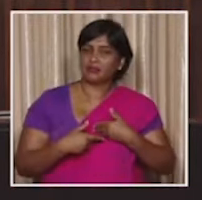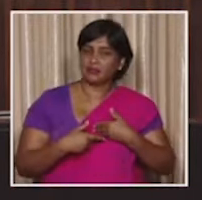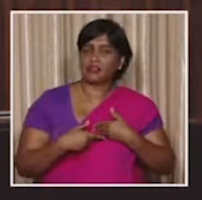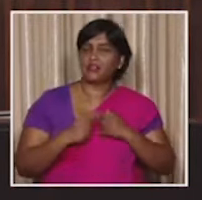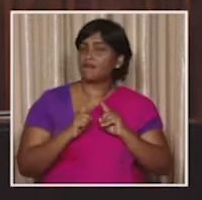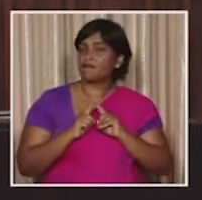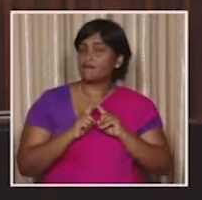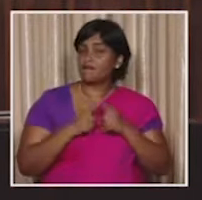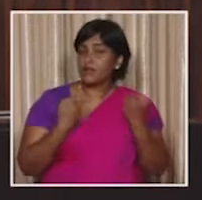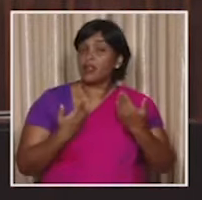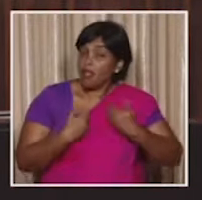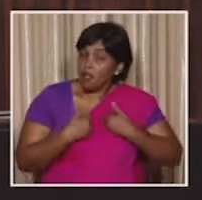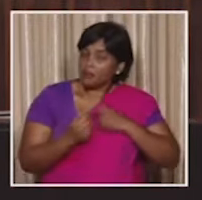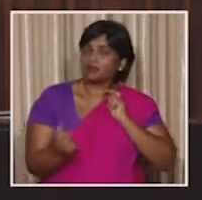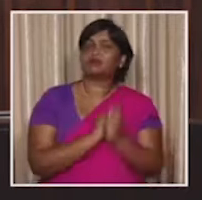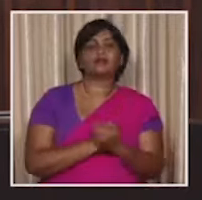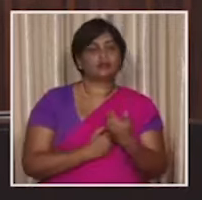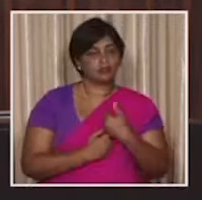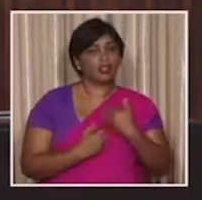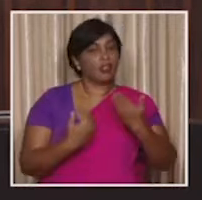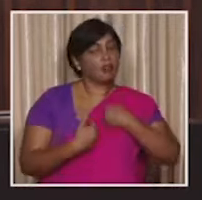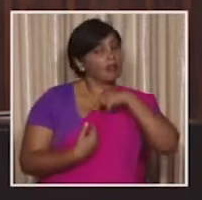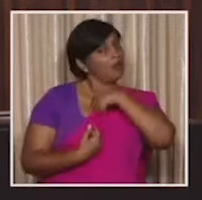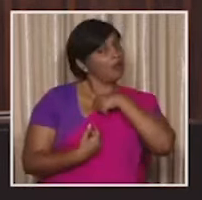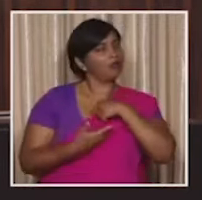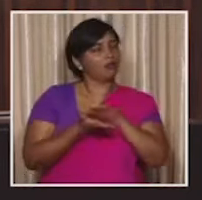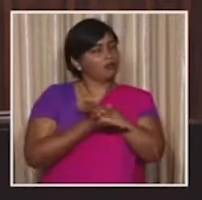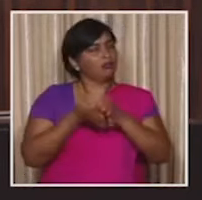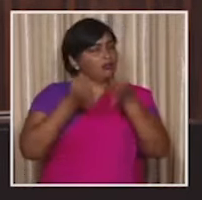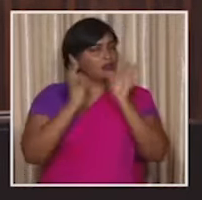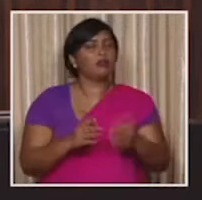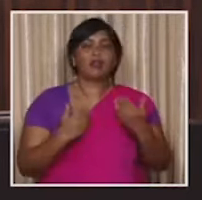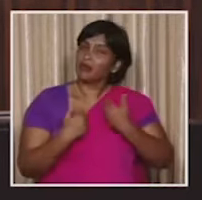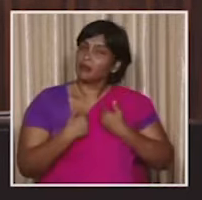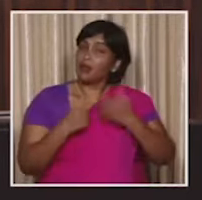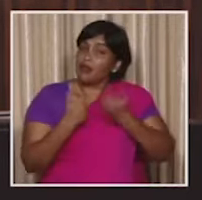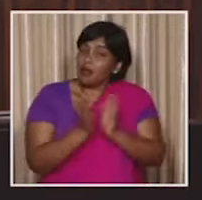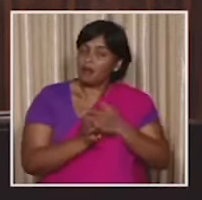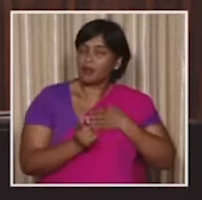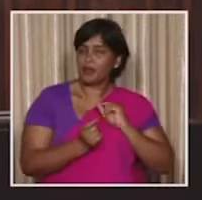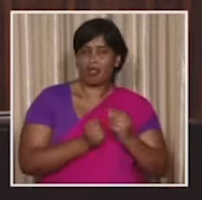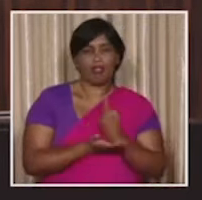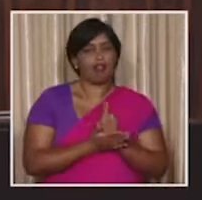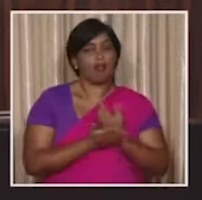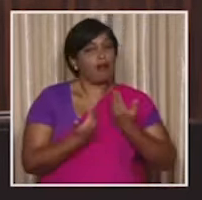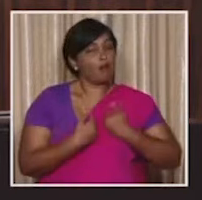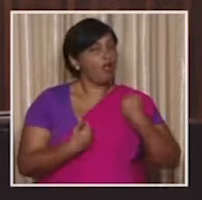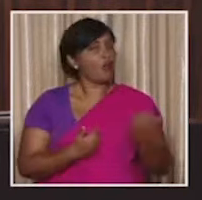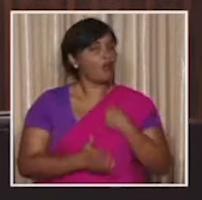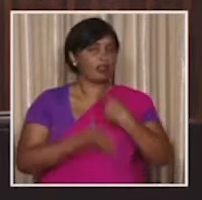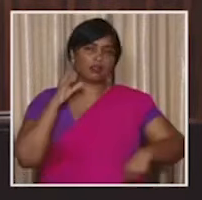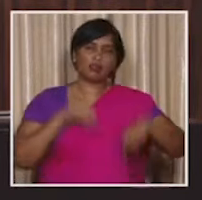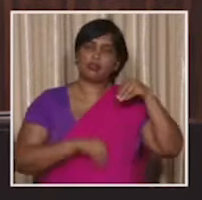වෙනස අපෙන්ම පටන් ගනිමු. අපේ හදවත් නිවැරදි කර ගනිමු. අපි අපටම පහනක් වෙමු. අපි අලුත්